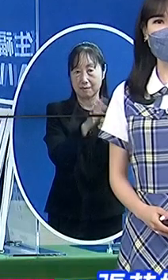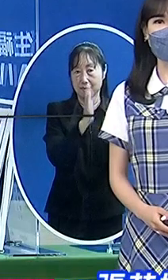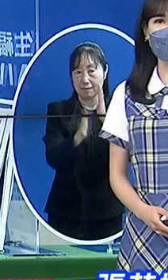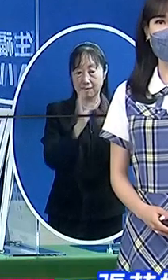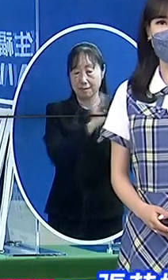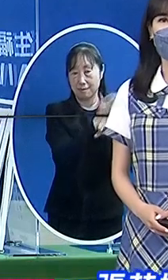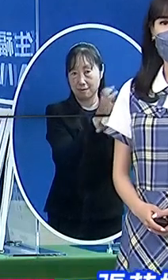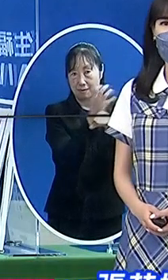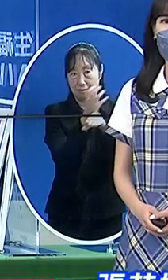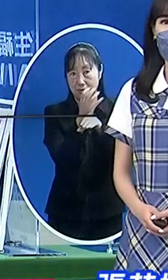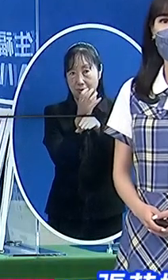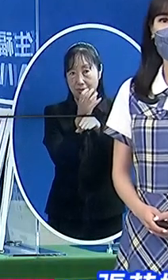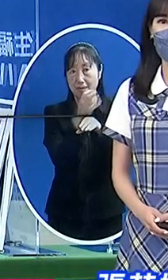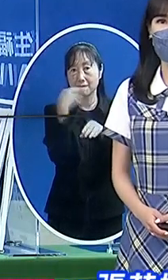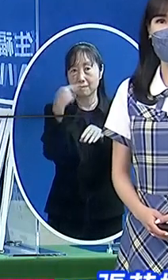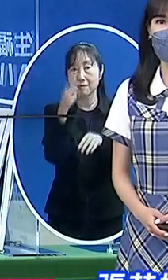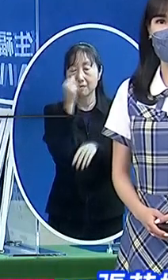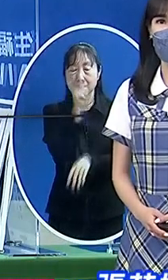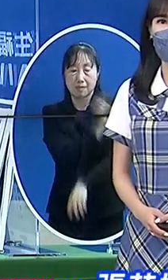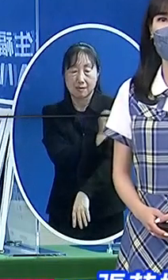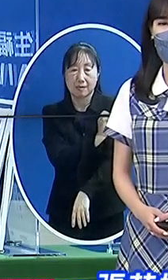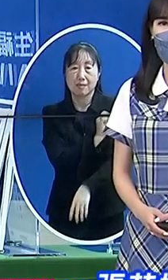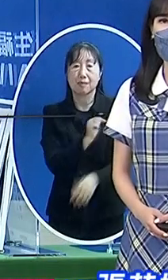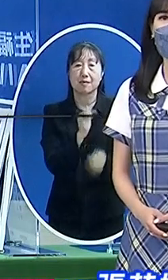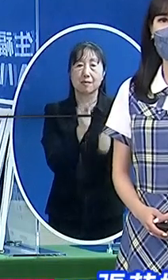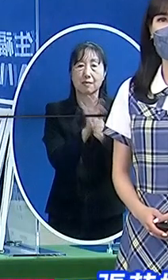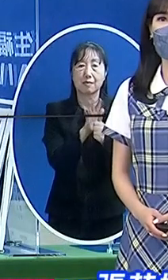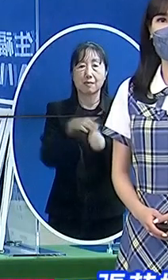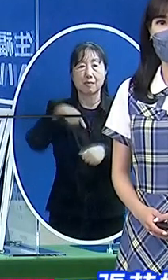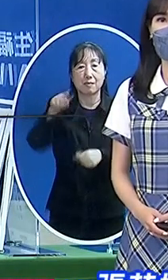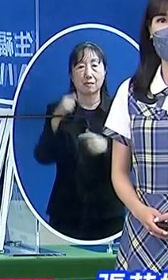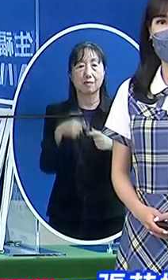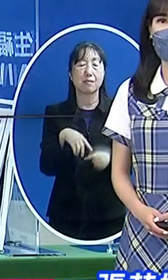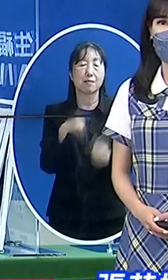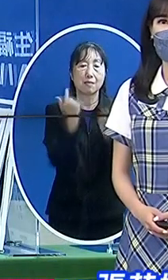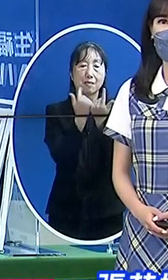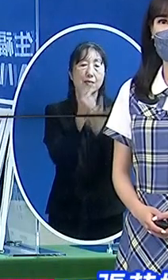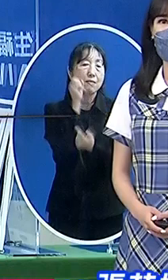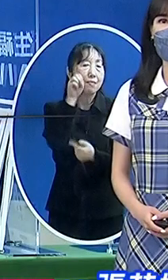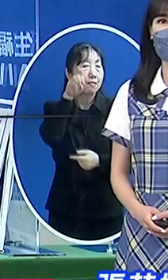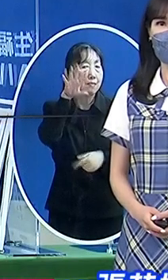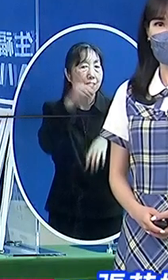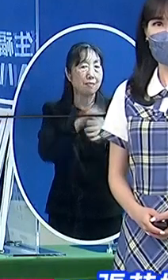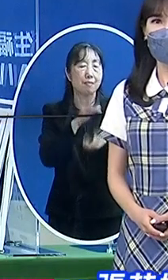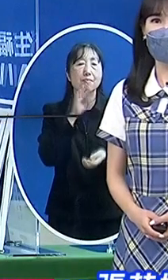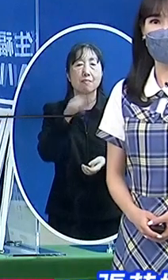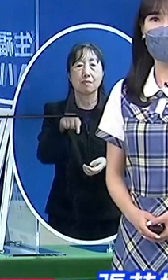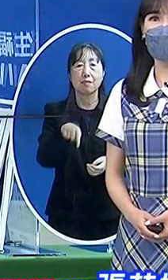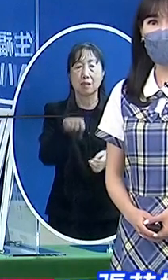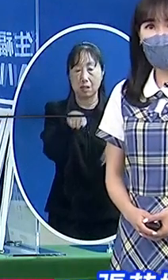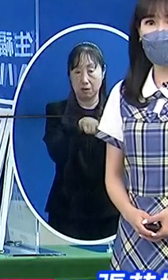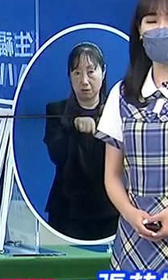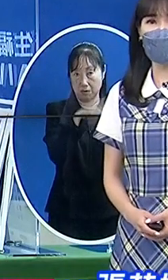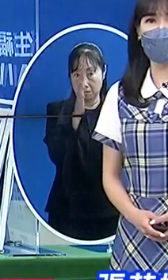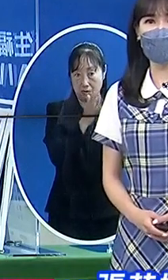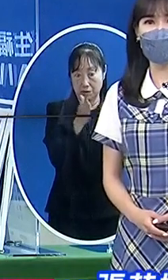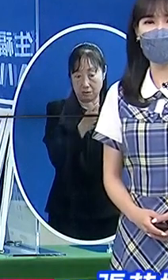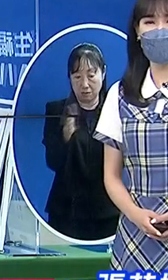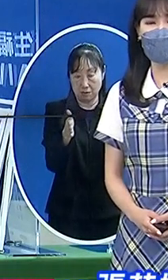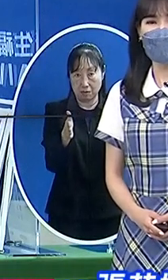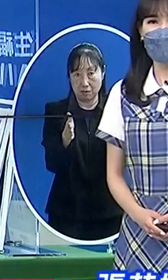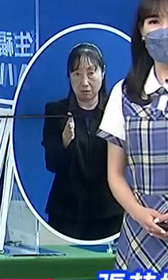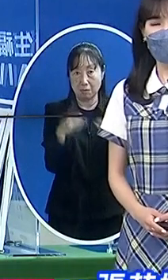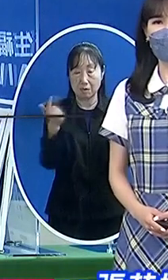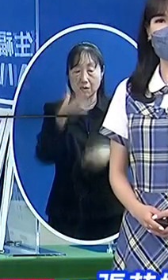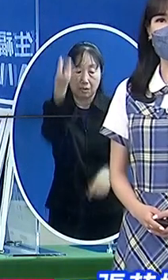小男童的死亡原因有初步收到死亡诊断书，是有新冠感染合并急性脑炎多重器官衰